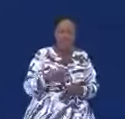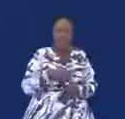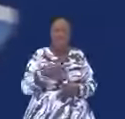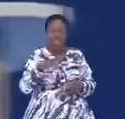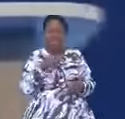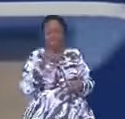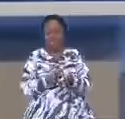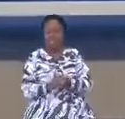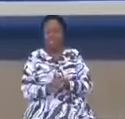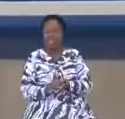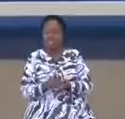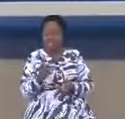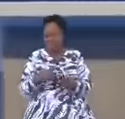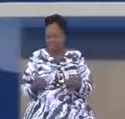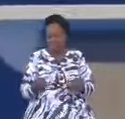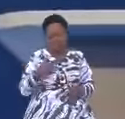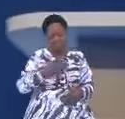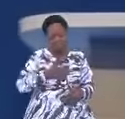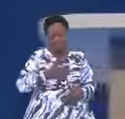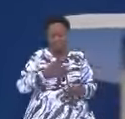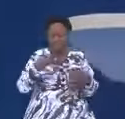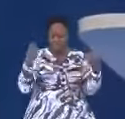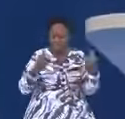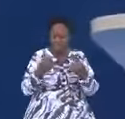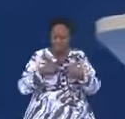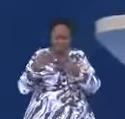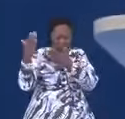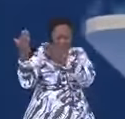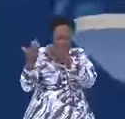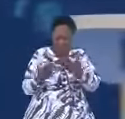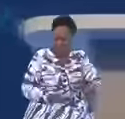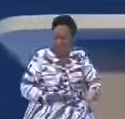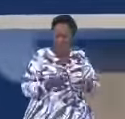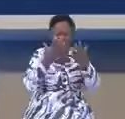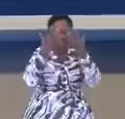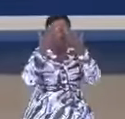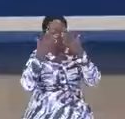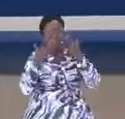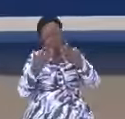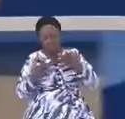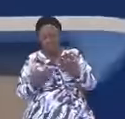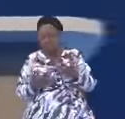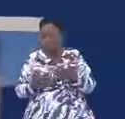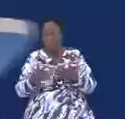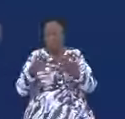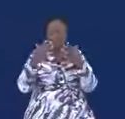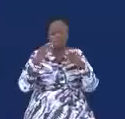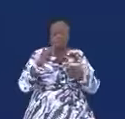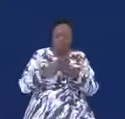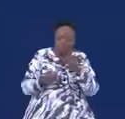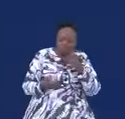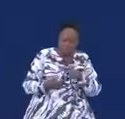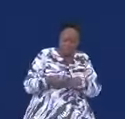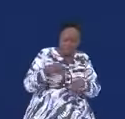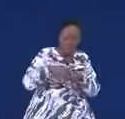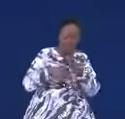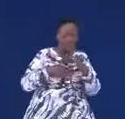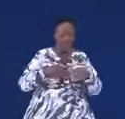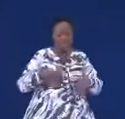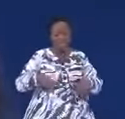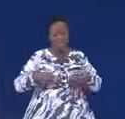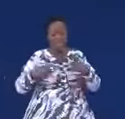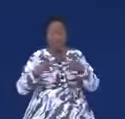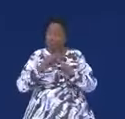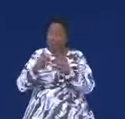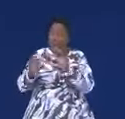et la tristesse si tu me plais jeu se soit si tu me pardonnes ce soit si tu me pardonnes ce soir c'est tu me sors